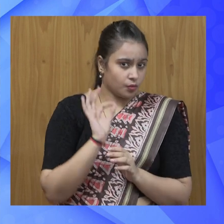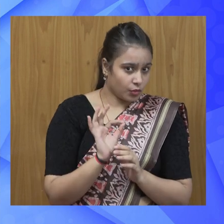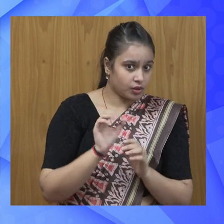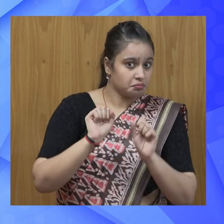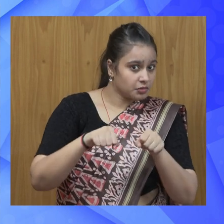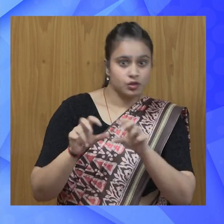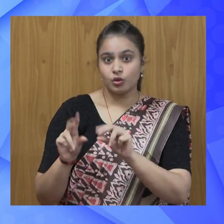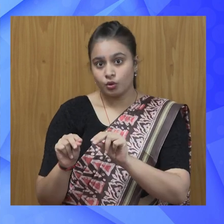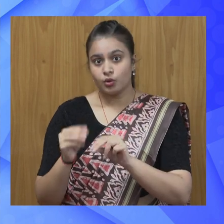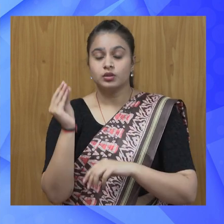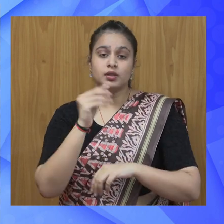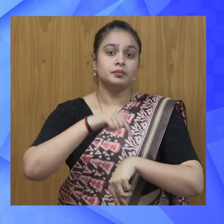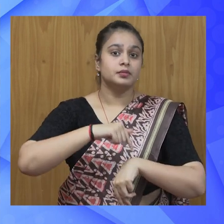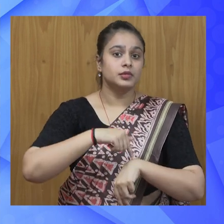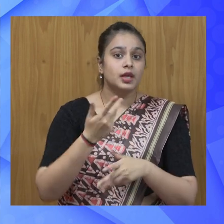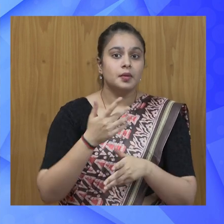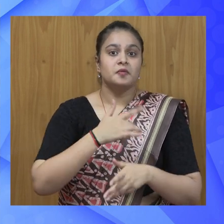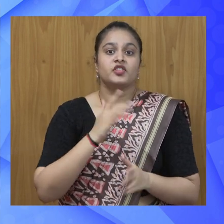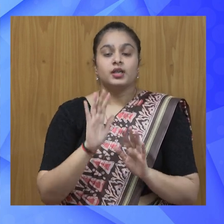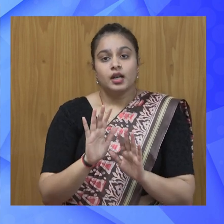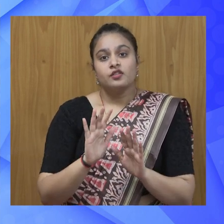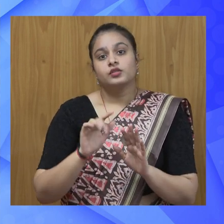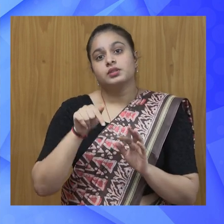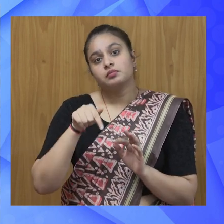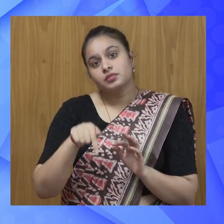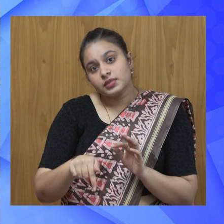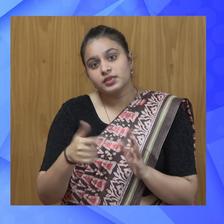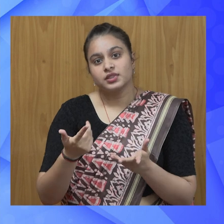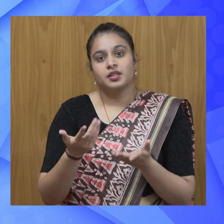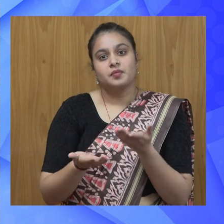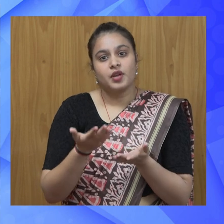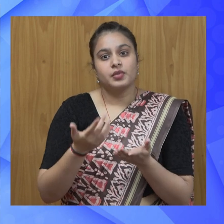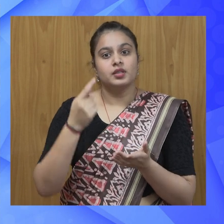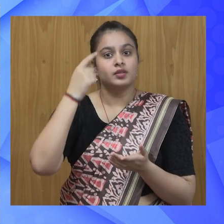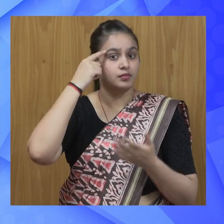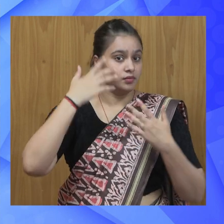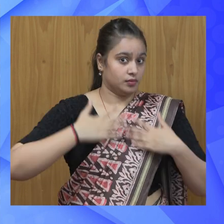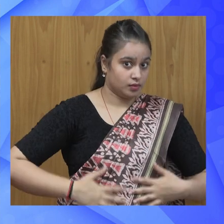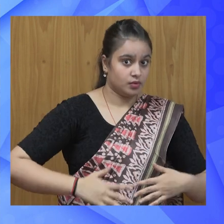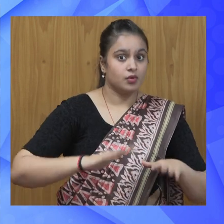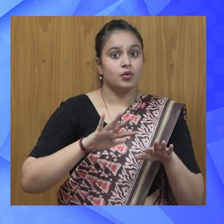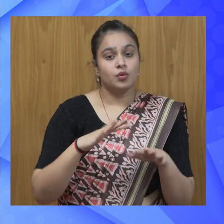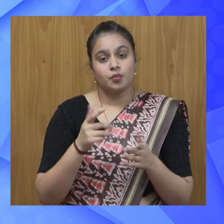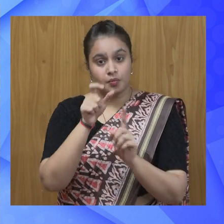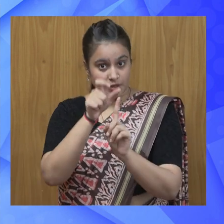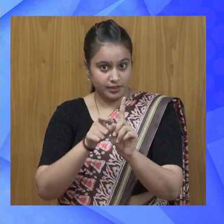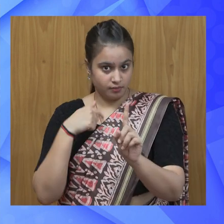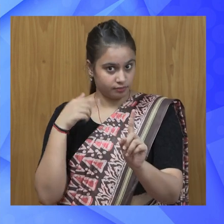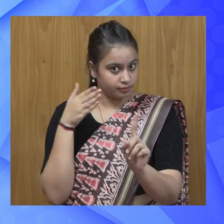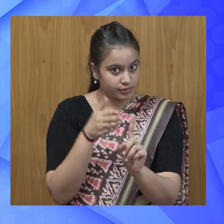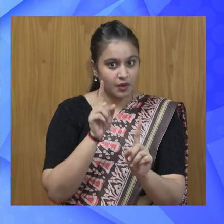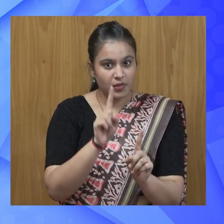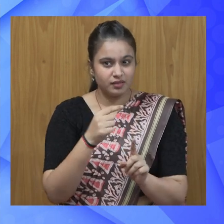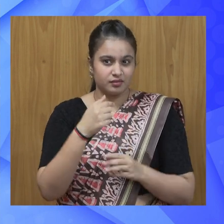कभी कभी लगता है कि हम इस चीज के लिए जाएं मनोवैज्ञानिक और मनोचिकित्सक के पास लेकिन मन में